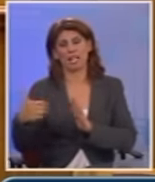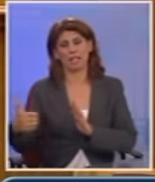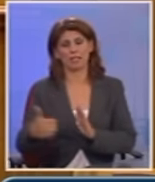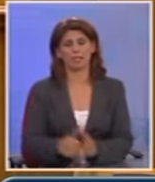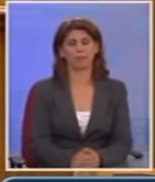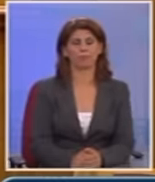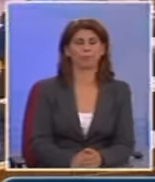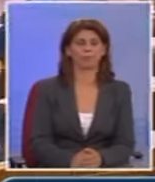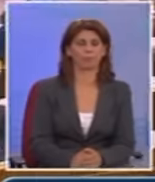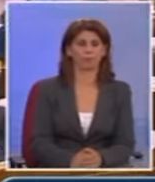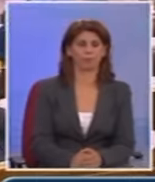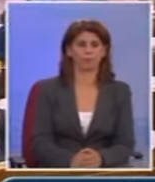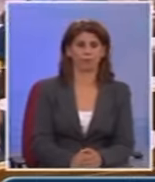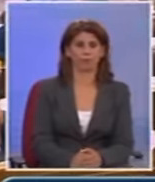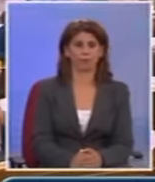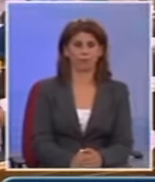2015-2016.